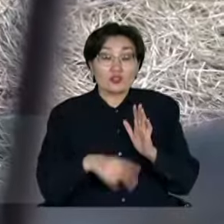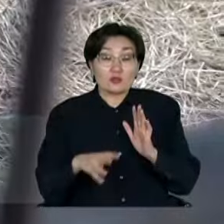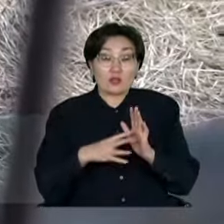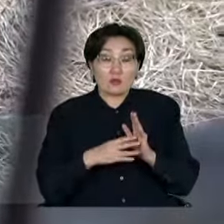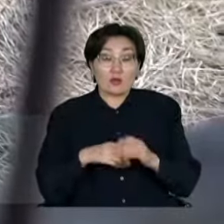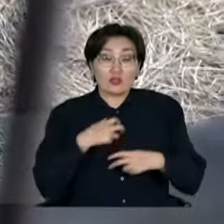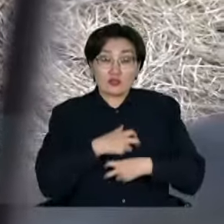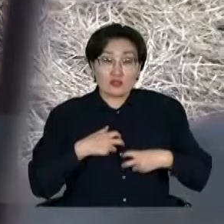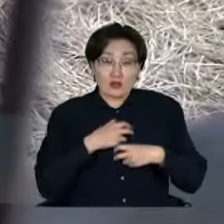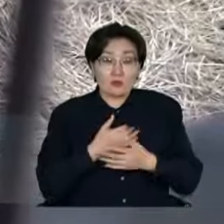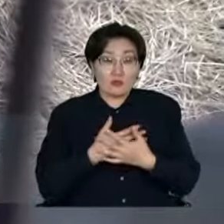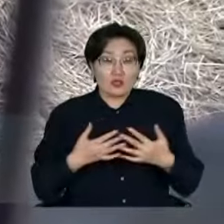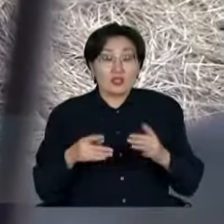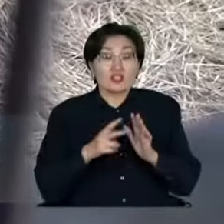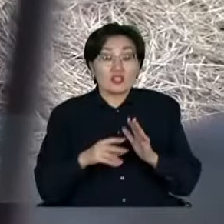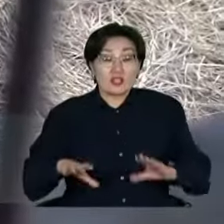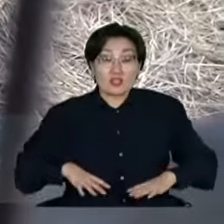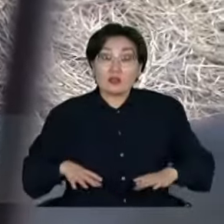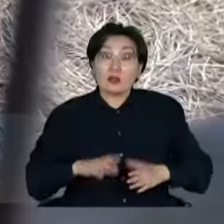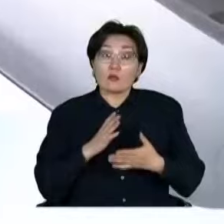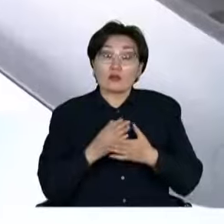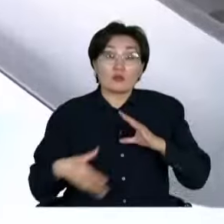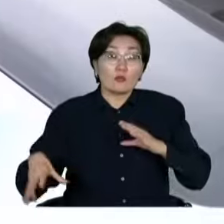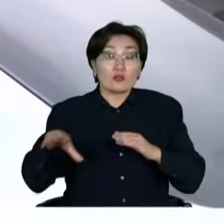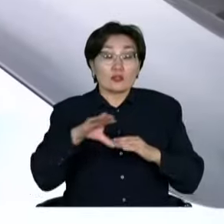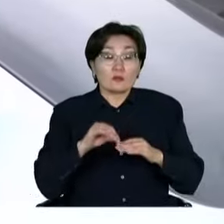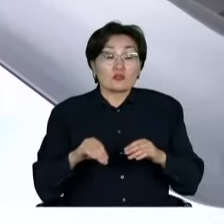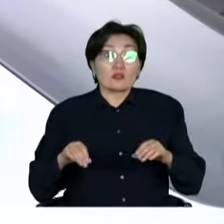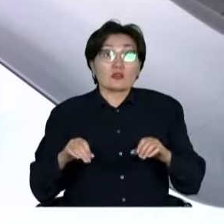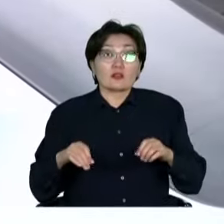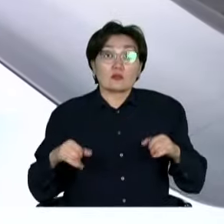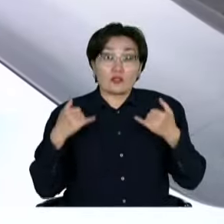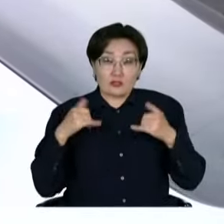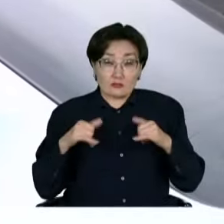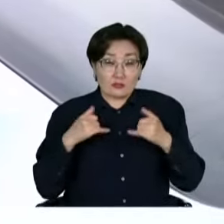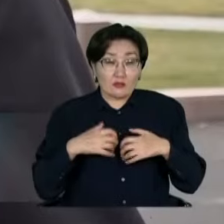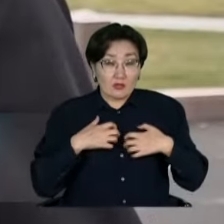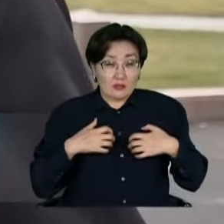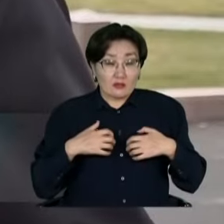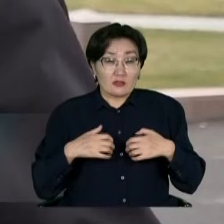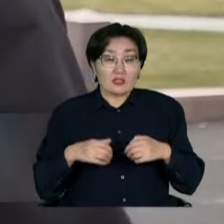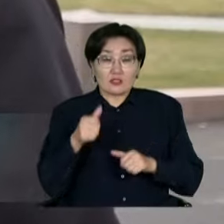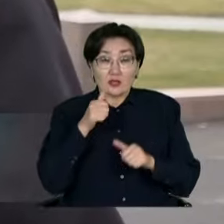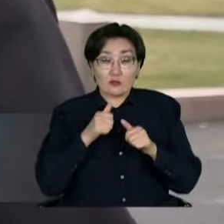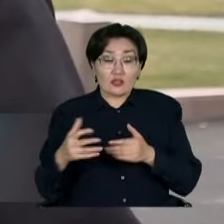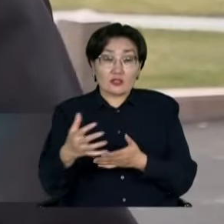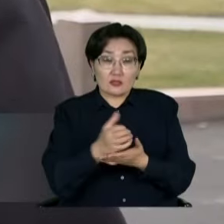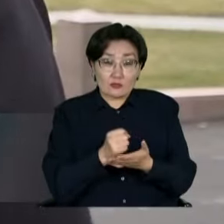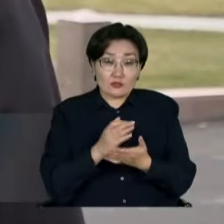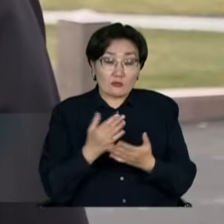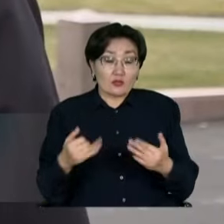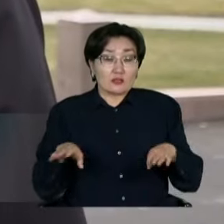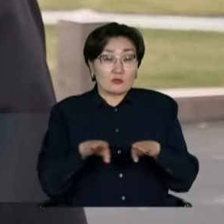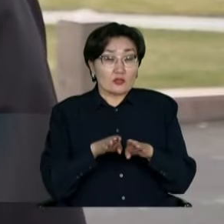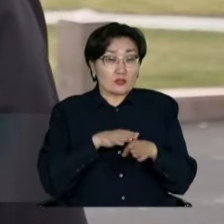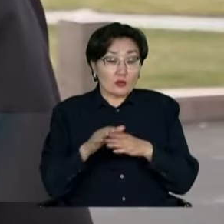79 ұсақ мал, 7 жылқы бар. Енді барлық төрт түліктен сынама алынып жатыр. Уже жабылды. Қазір бүткіл